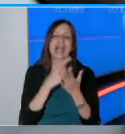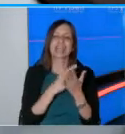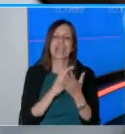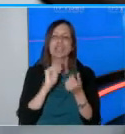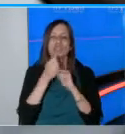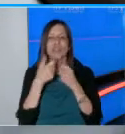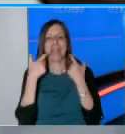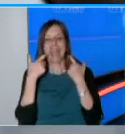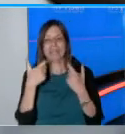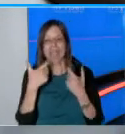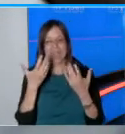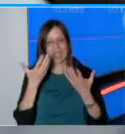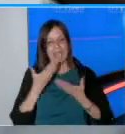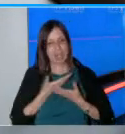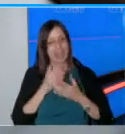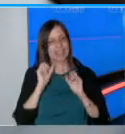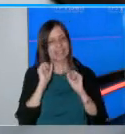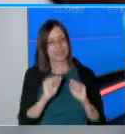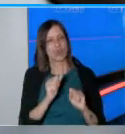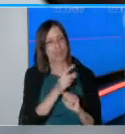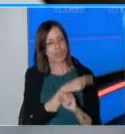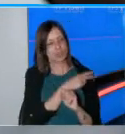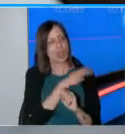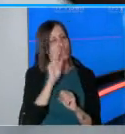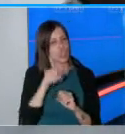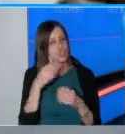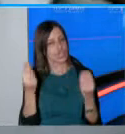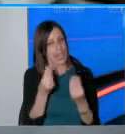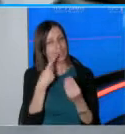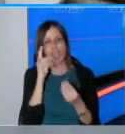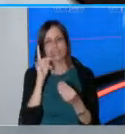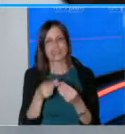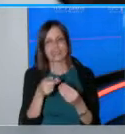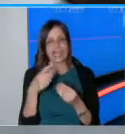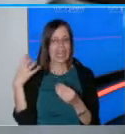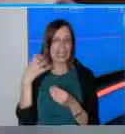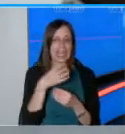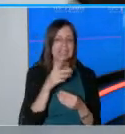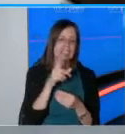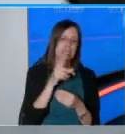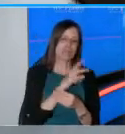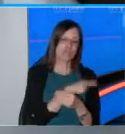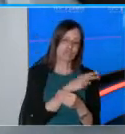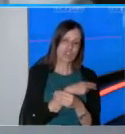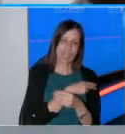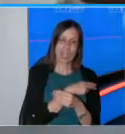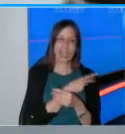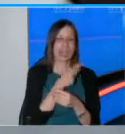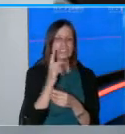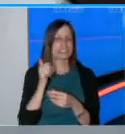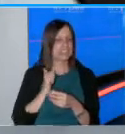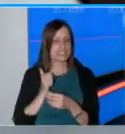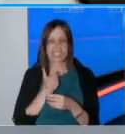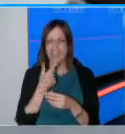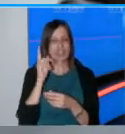שינוי אכיפה, קבלת סמכות. למשטרה יש את הכלים, לא צריך לגייס משטרה, ולא צריך צהל, ולא